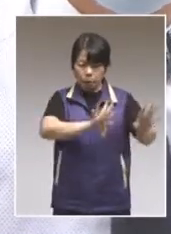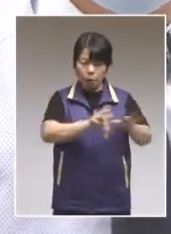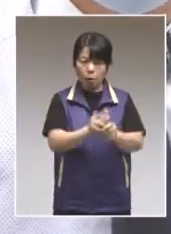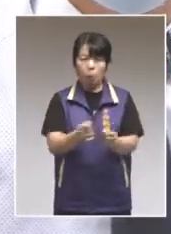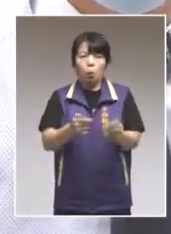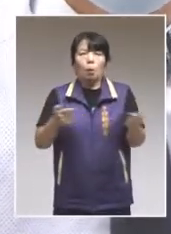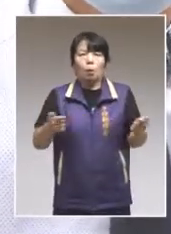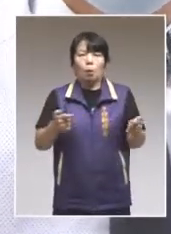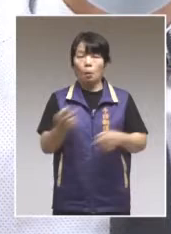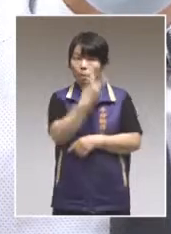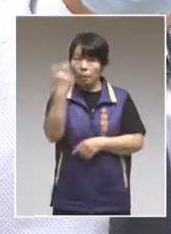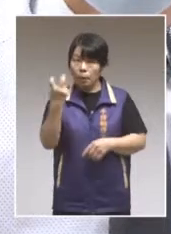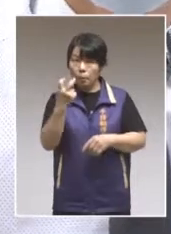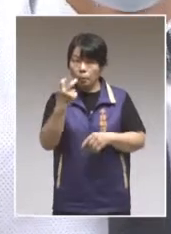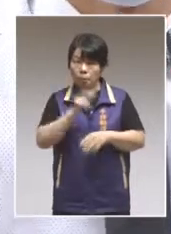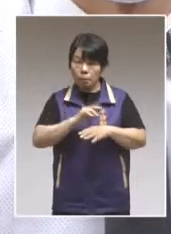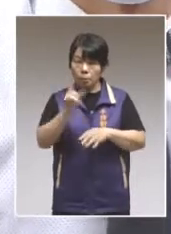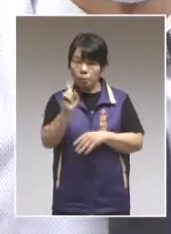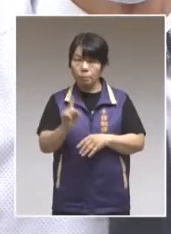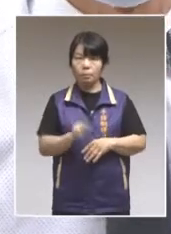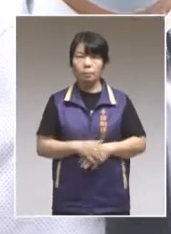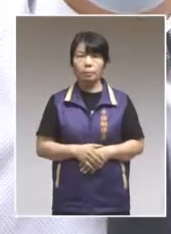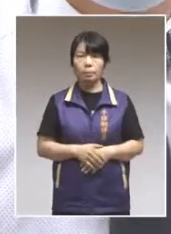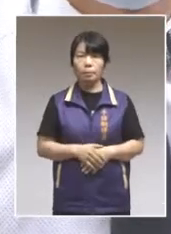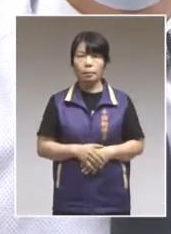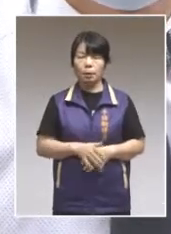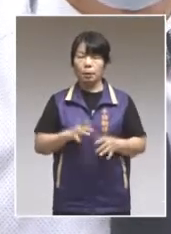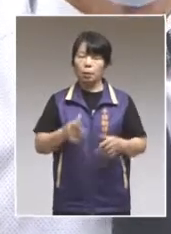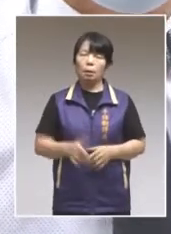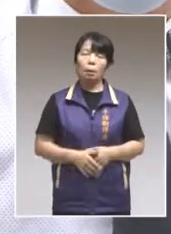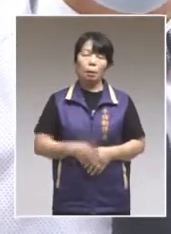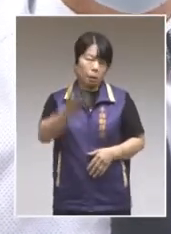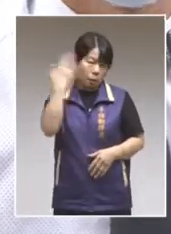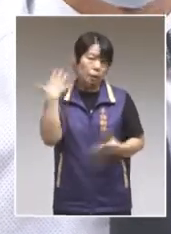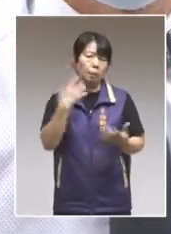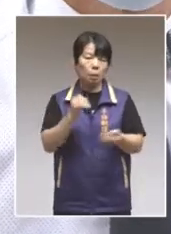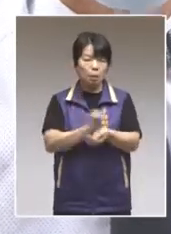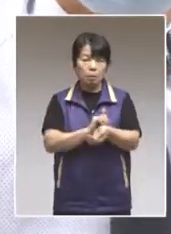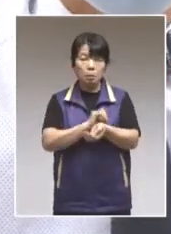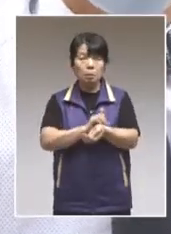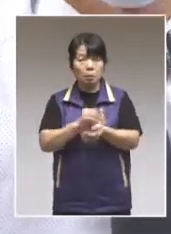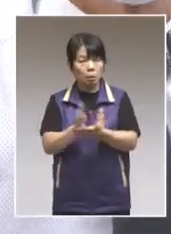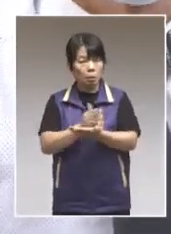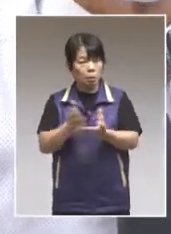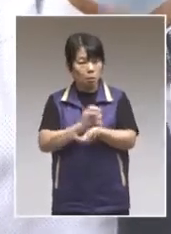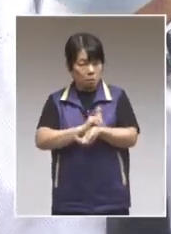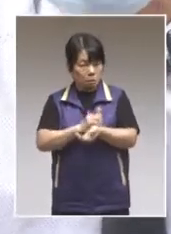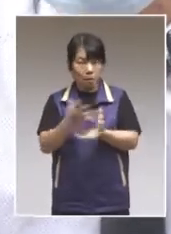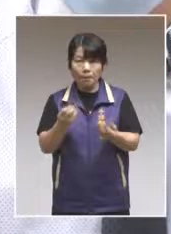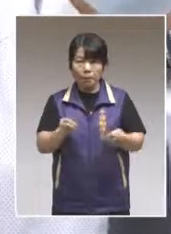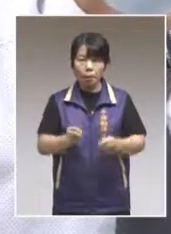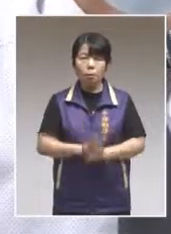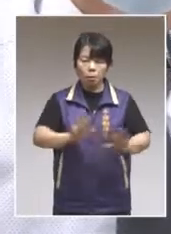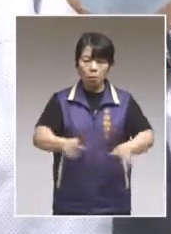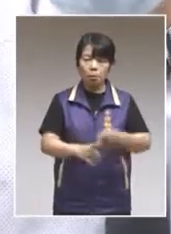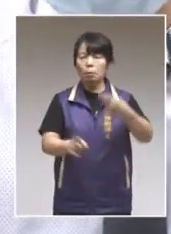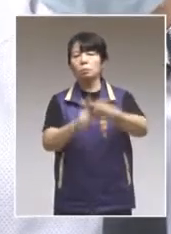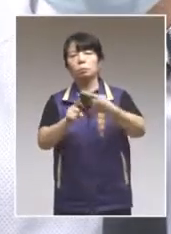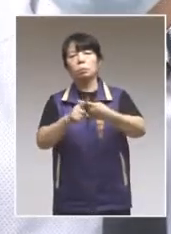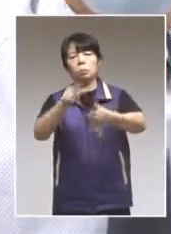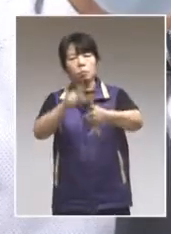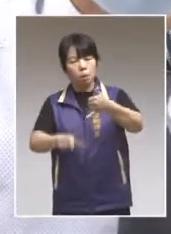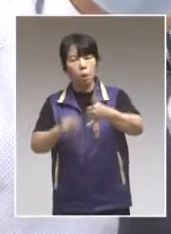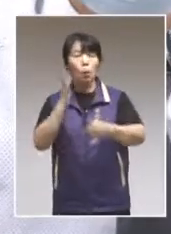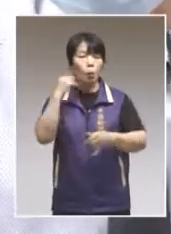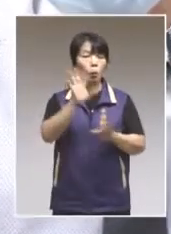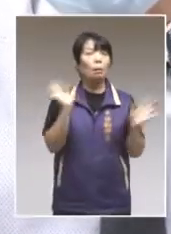会发现有越来越多原先不是没有诊断，后来却诊断新冠的个案。那所以说，我们这个孩子